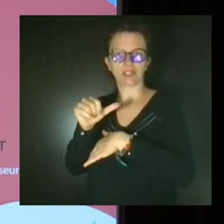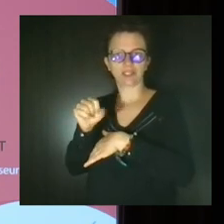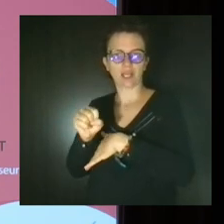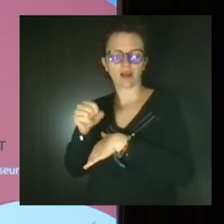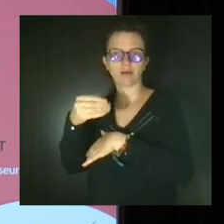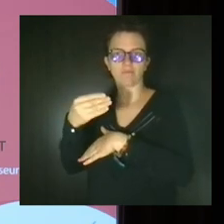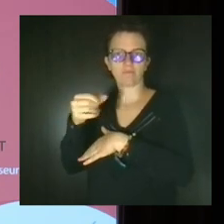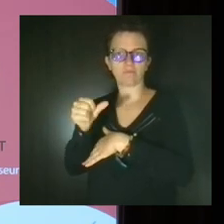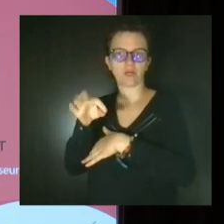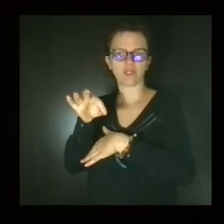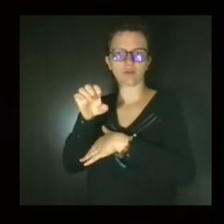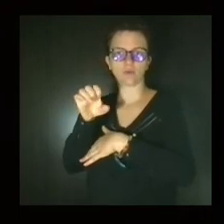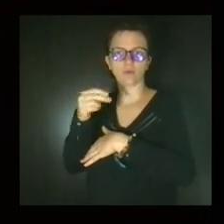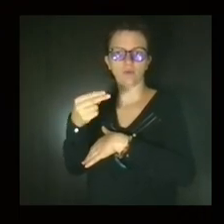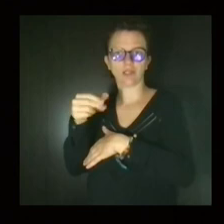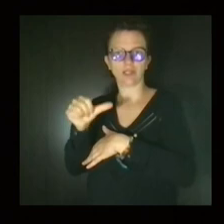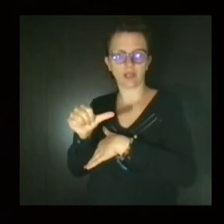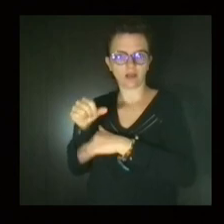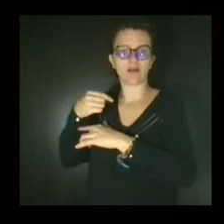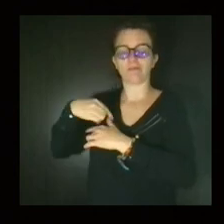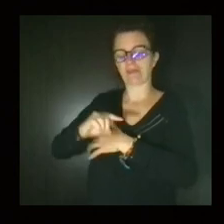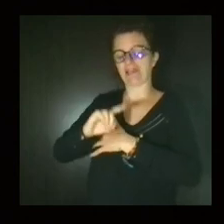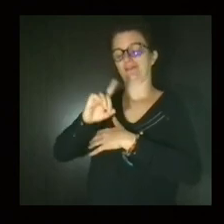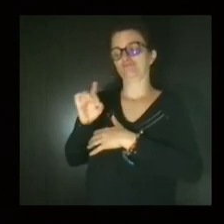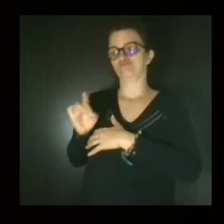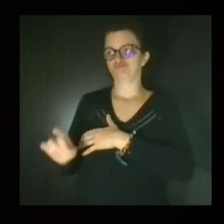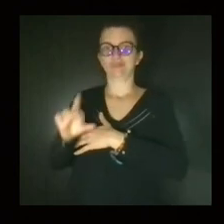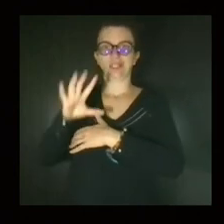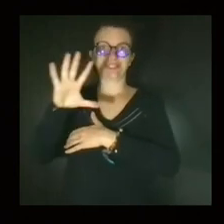Monsieur Makunda a eu 5 médailles quand même